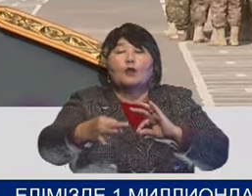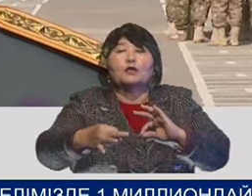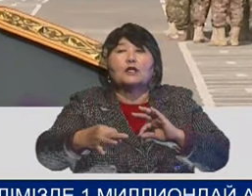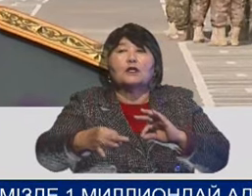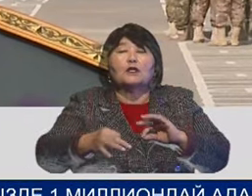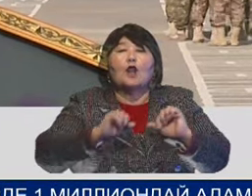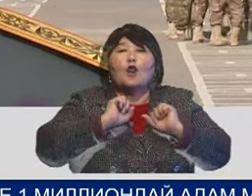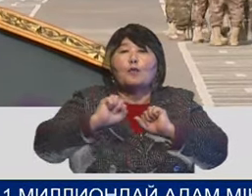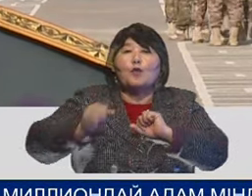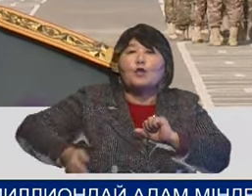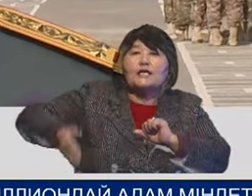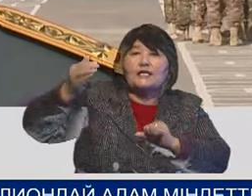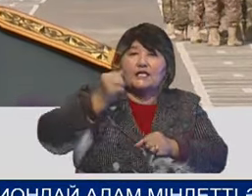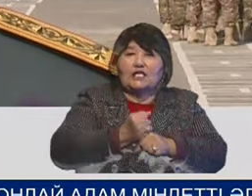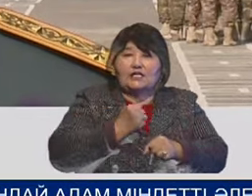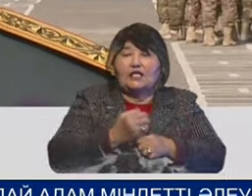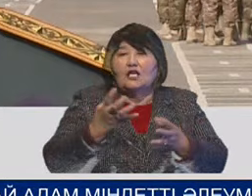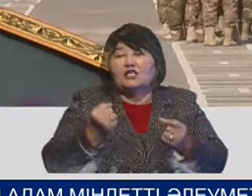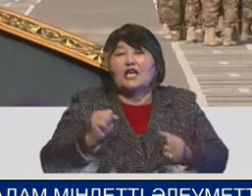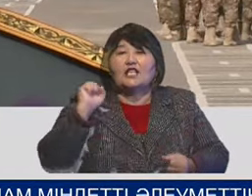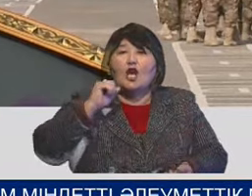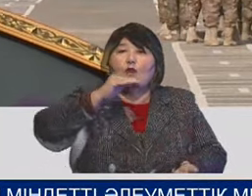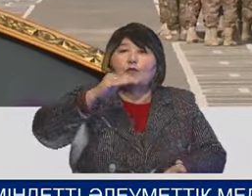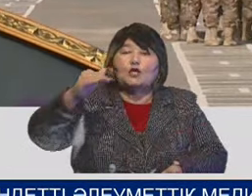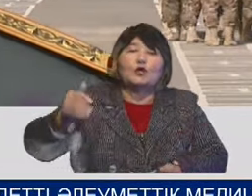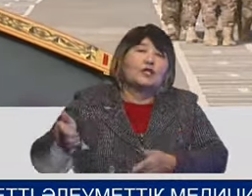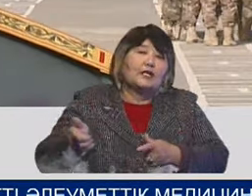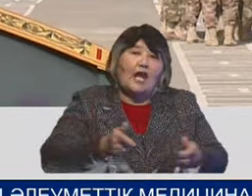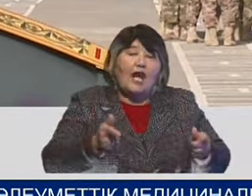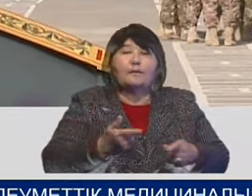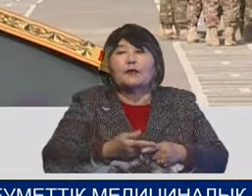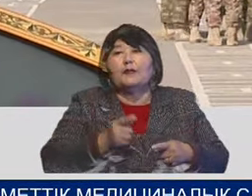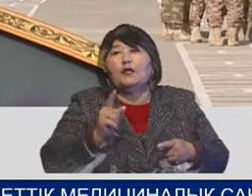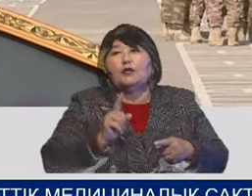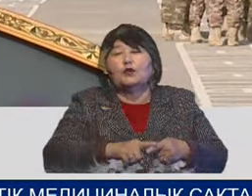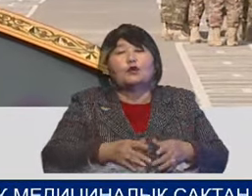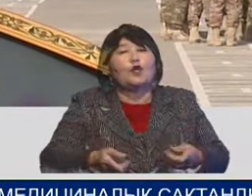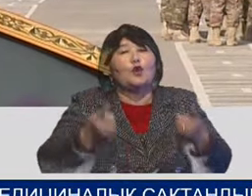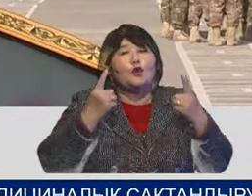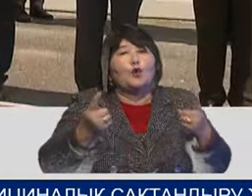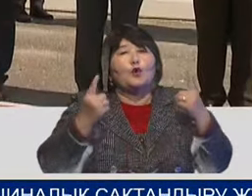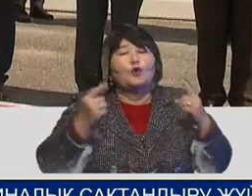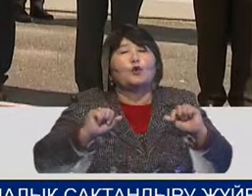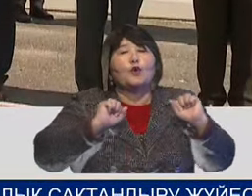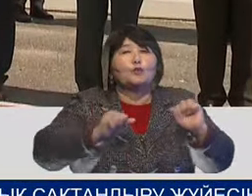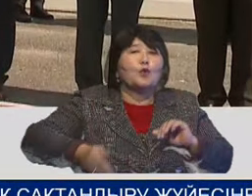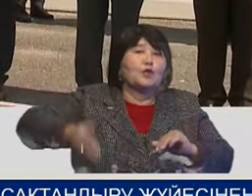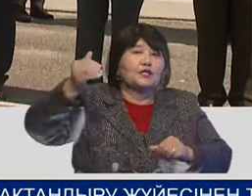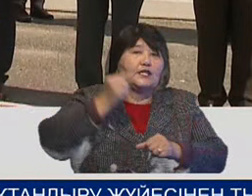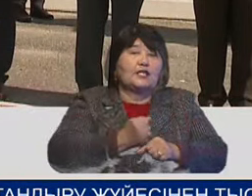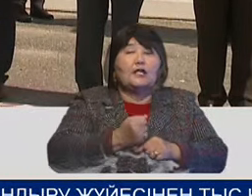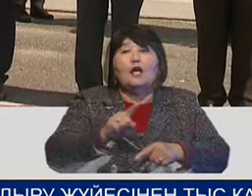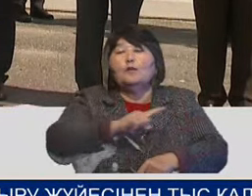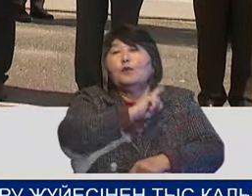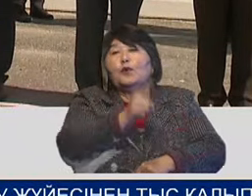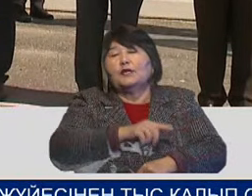20 ауылға бөгеттер жасап, және де мешоктарды қаптап, сондай үлкен-үлкен бөгеттер жасадық. Қуатты әскер